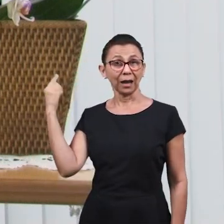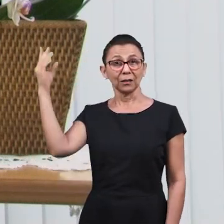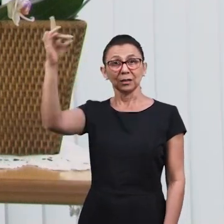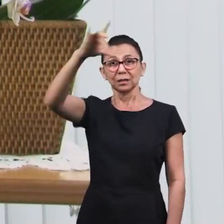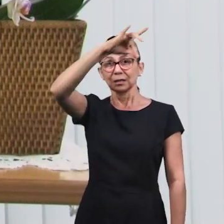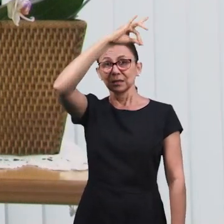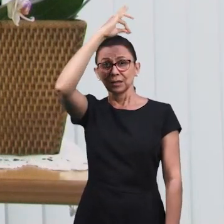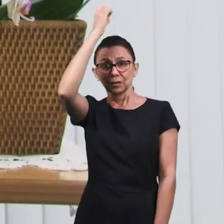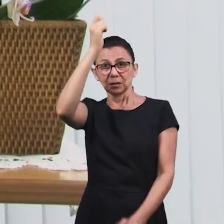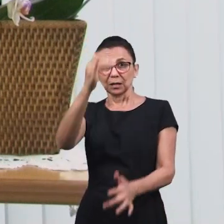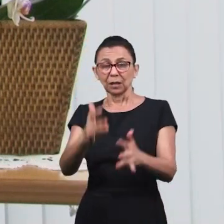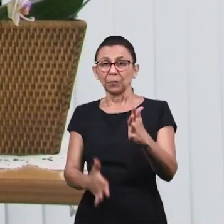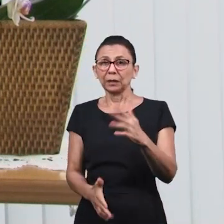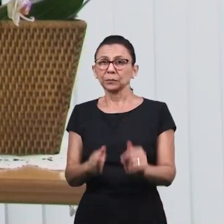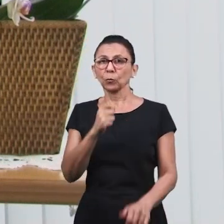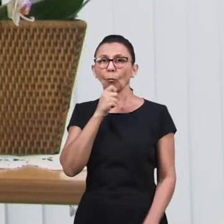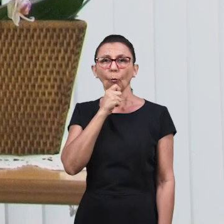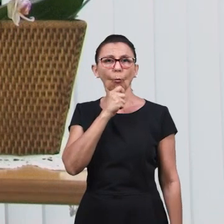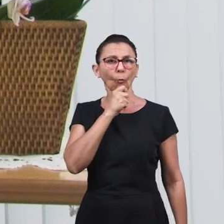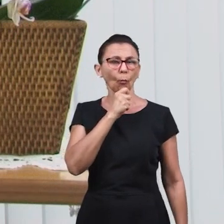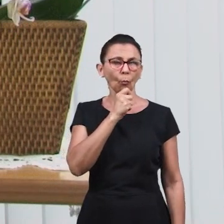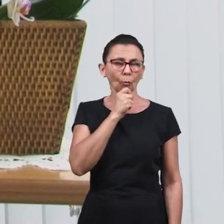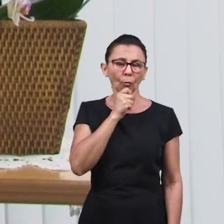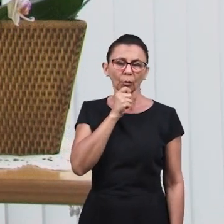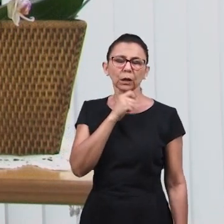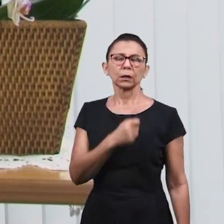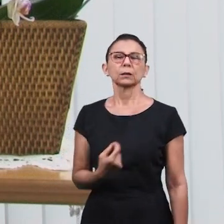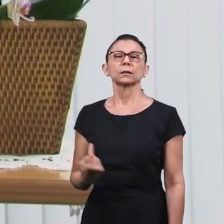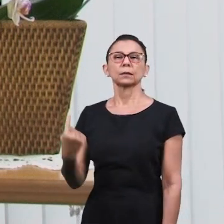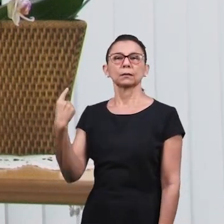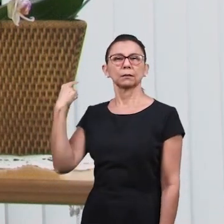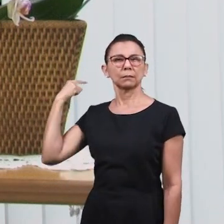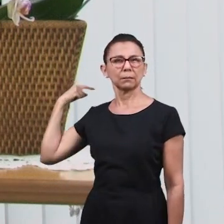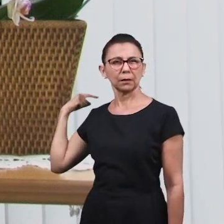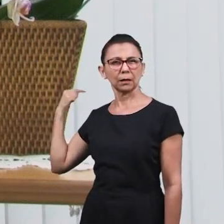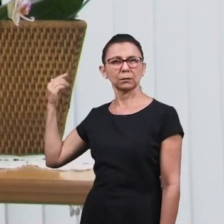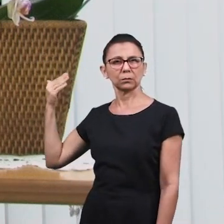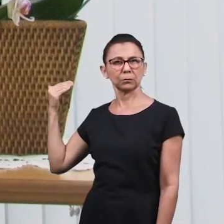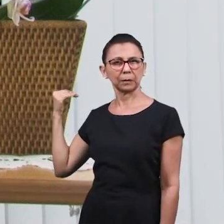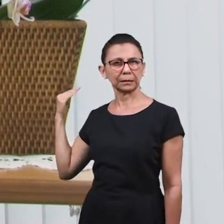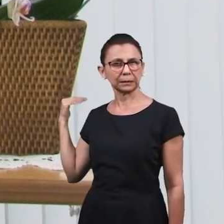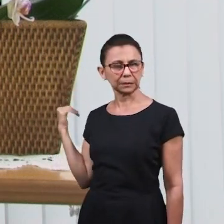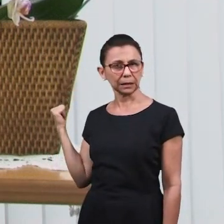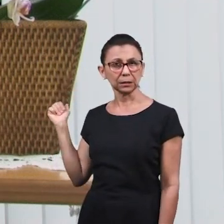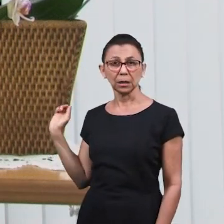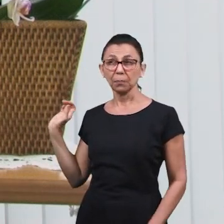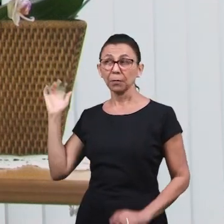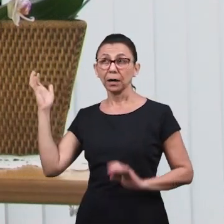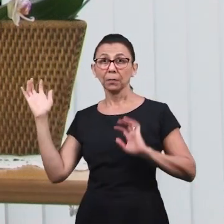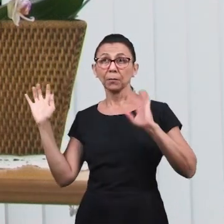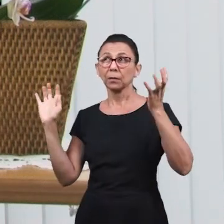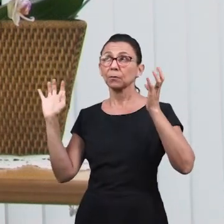compréhensible, car le Saint-Esprit n'était pas encore versé sur eux.